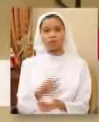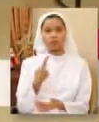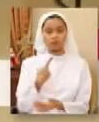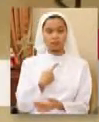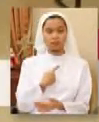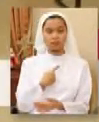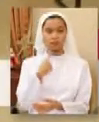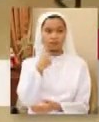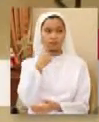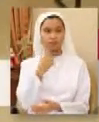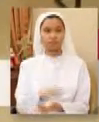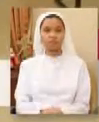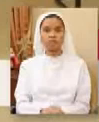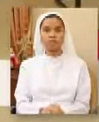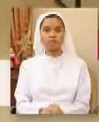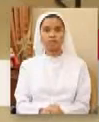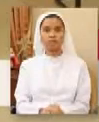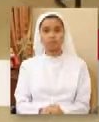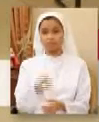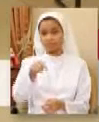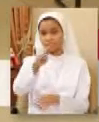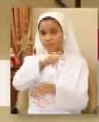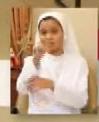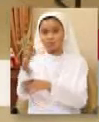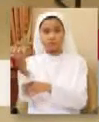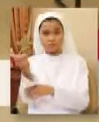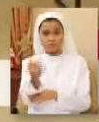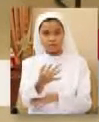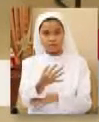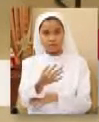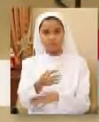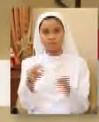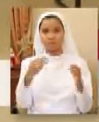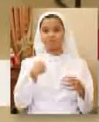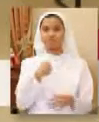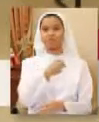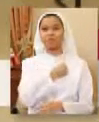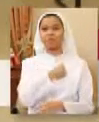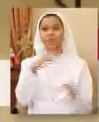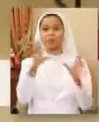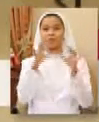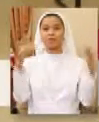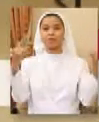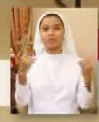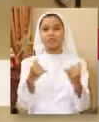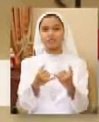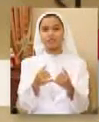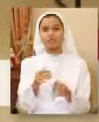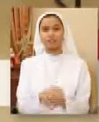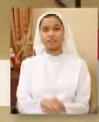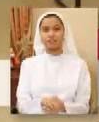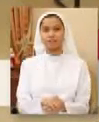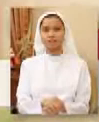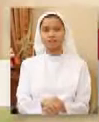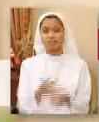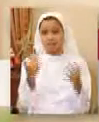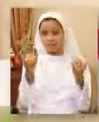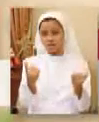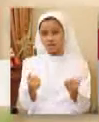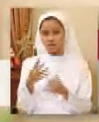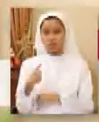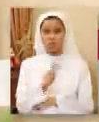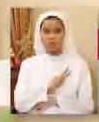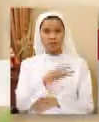Naga, pirana po kamong mga members kang congregation na nagsiserve. It is sa to yung mga deaf and mute na mga tuka. Ngunyan